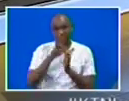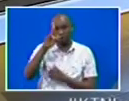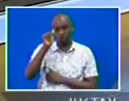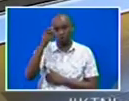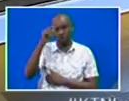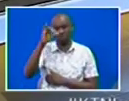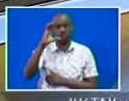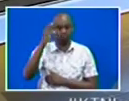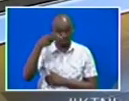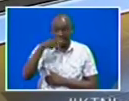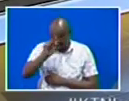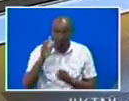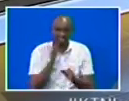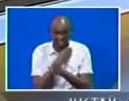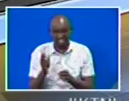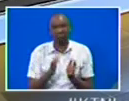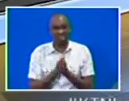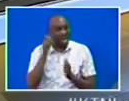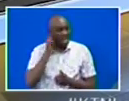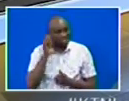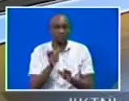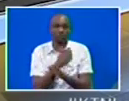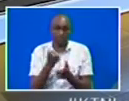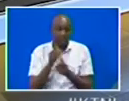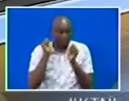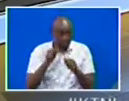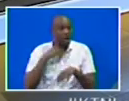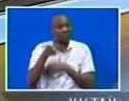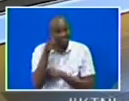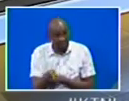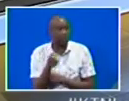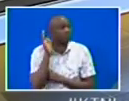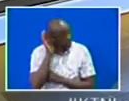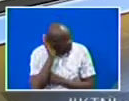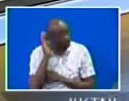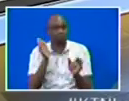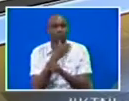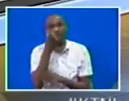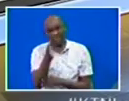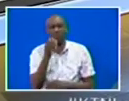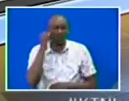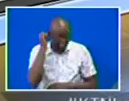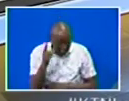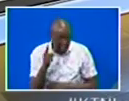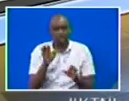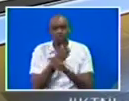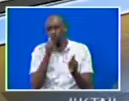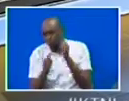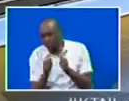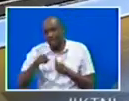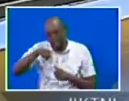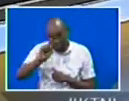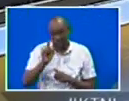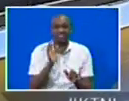Kabla taarifa hizi kutamatika mtazamaji, nitaweza kuimbia wimbo mmoja ambao ameimba ili uweze kuelewa ni wimbo upi ama ni nyimbo zipi